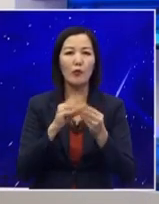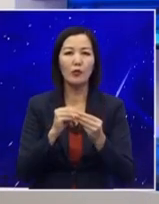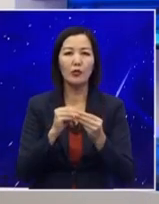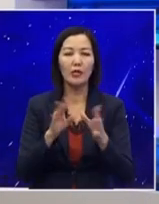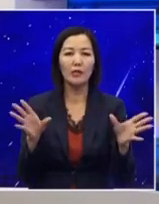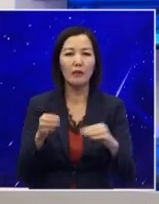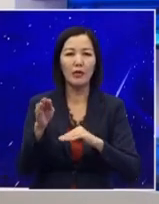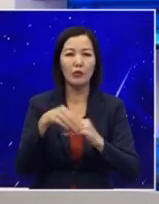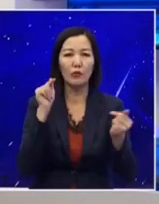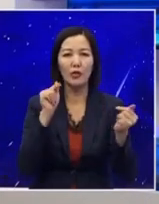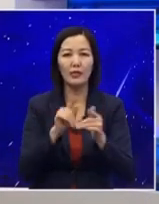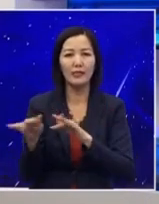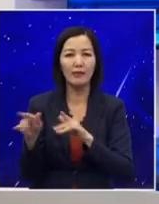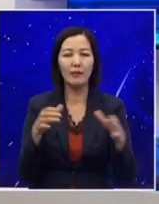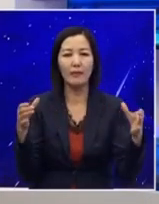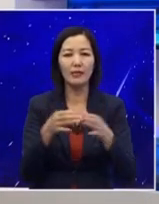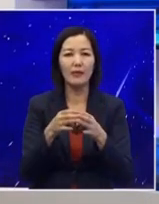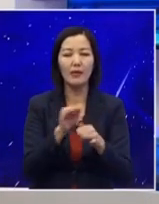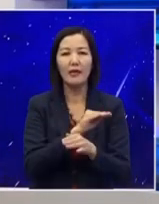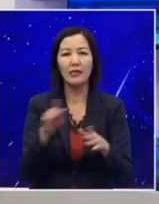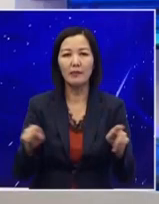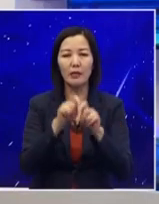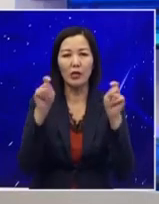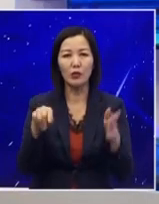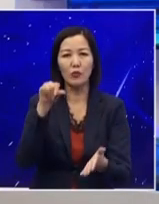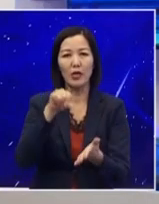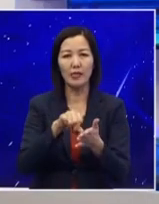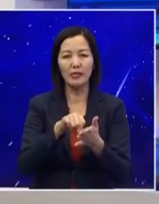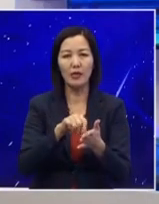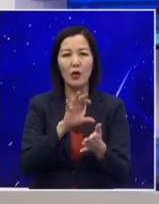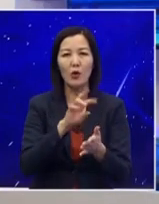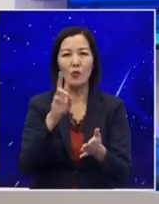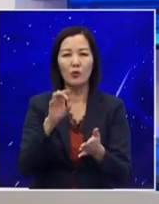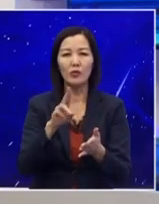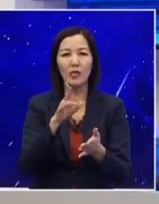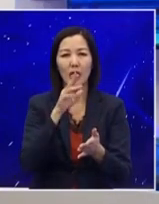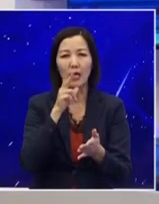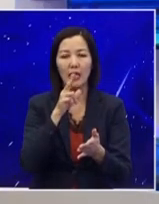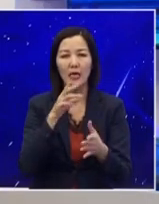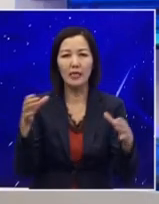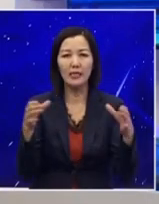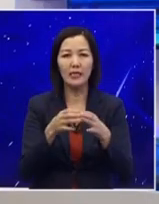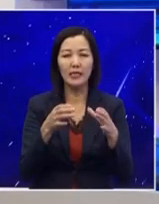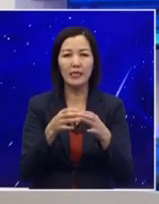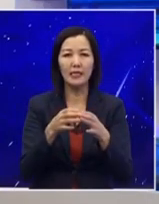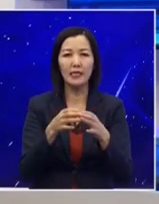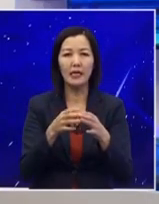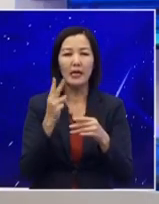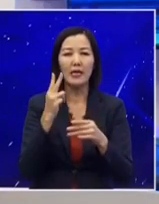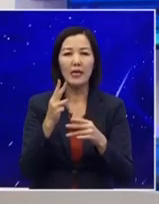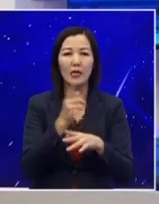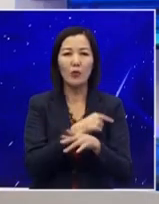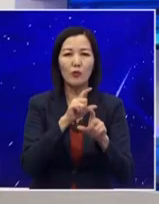ауданаралық сыбайлас жемқорлыққа қарсы іс-қимыл басқармасының ресми ашылуына қатысты. Әрі оңтүстік кореялық серіктестіктер атынан өңірдегі